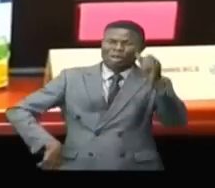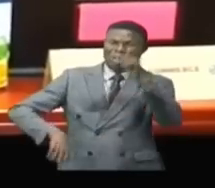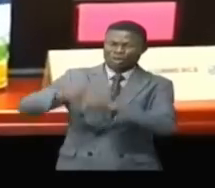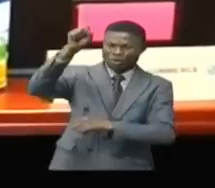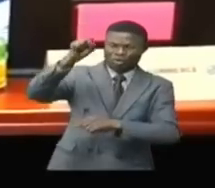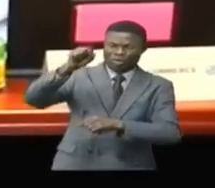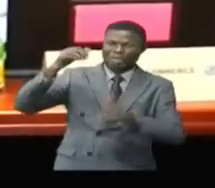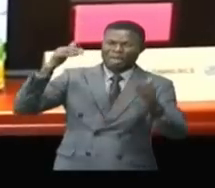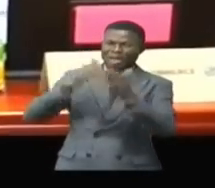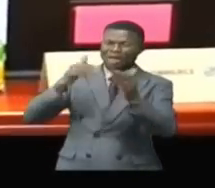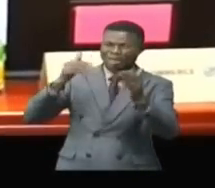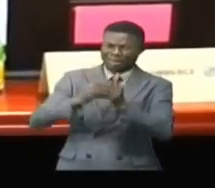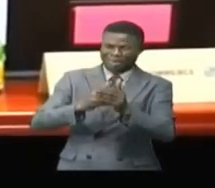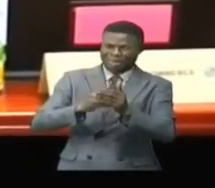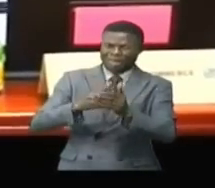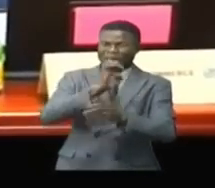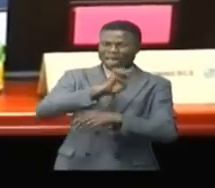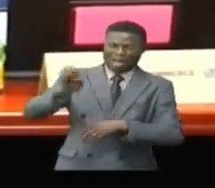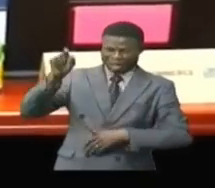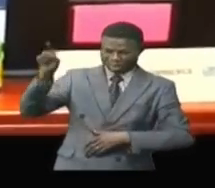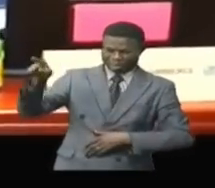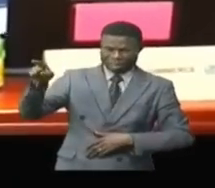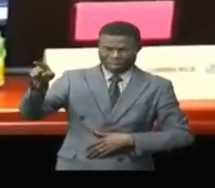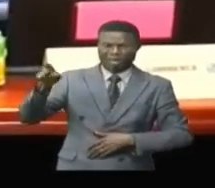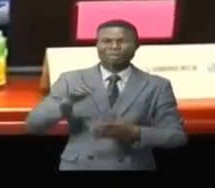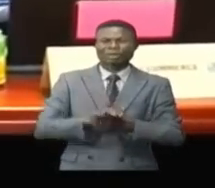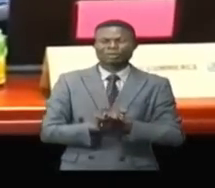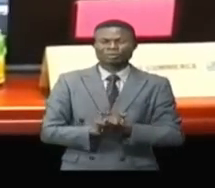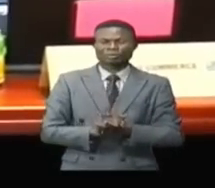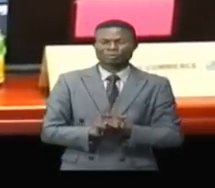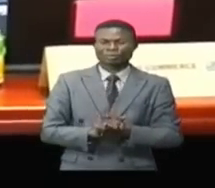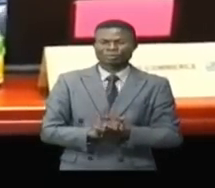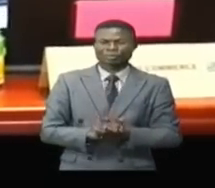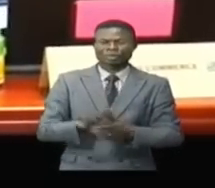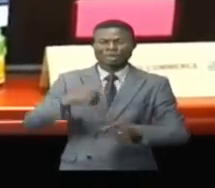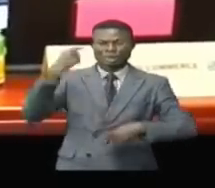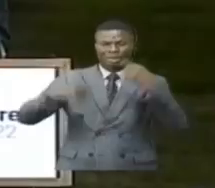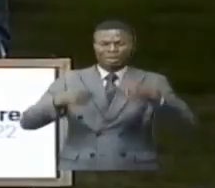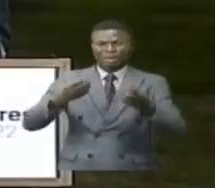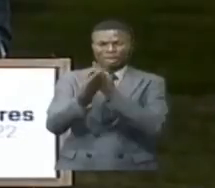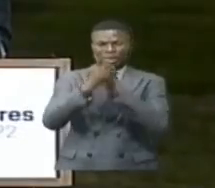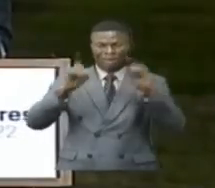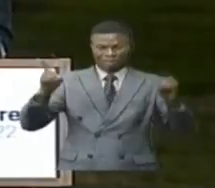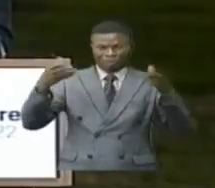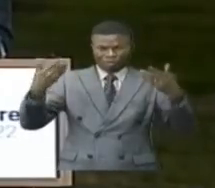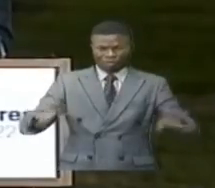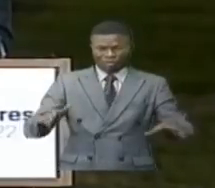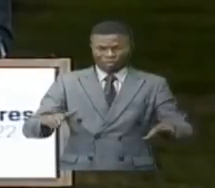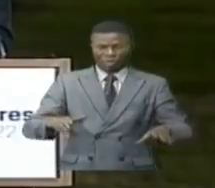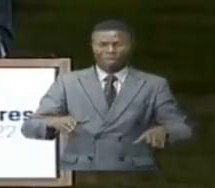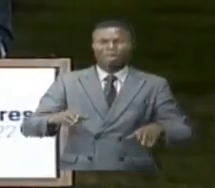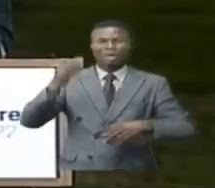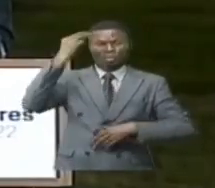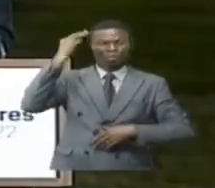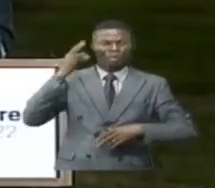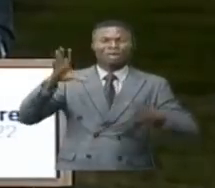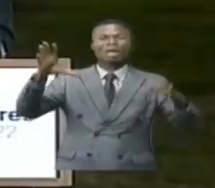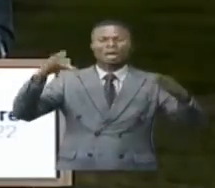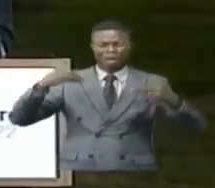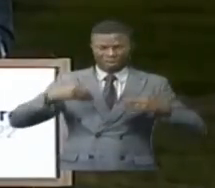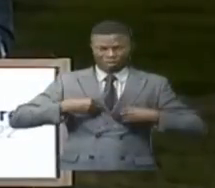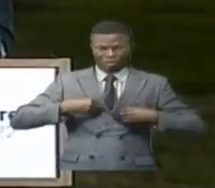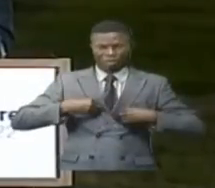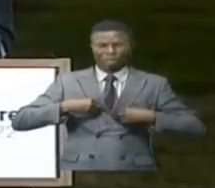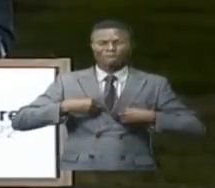différentes menaces auxquelles le pays fait face. Après débat et délibération, le Conseil a aussi